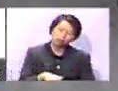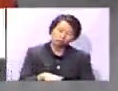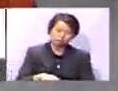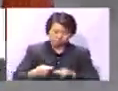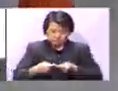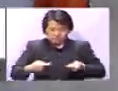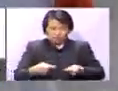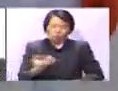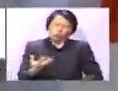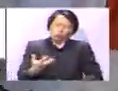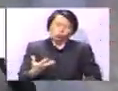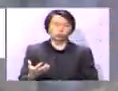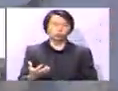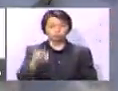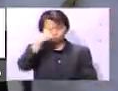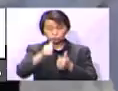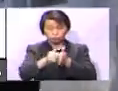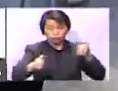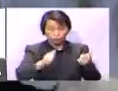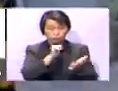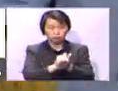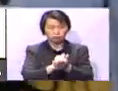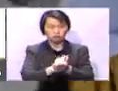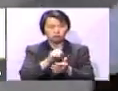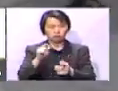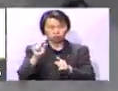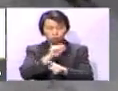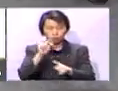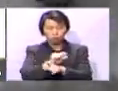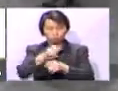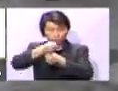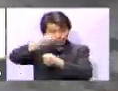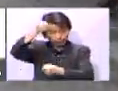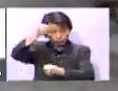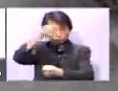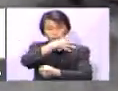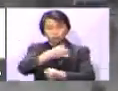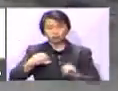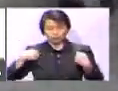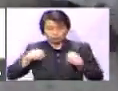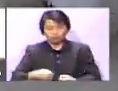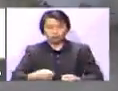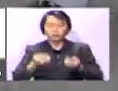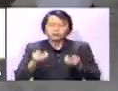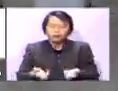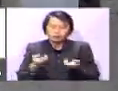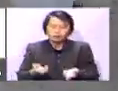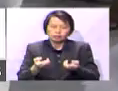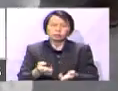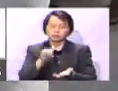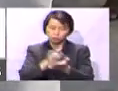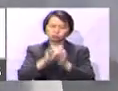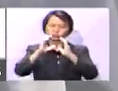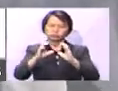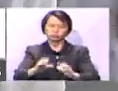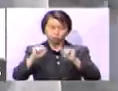kekejangan otot. Bagi mengelak serangannya, penggunaan krim khas dan payung selain pemakaian pakaian ringan juga antara kaedah